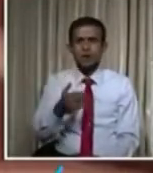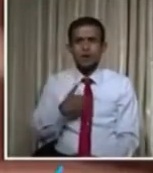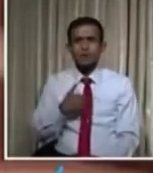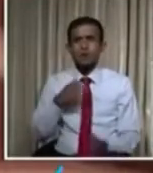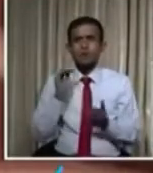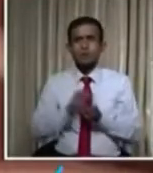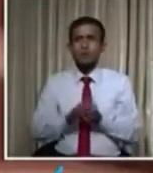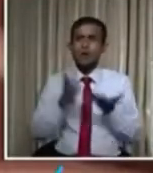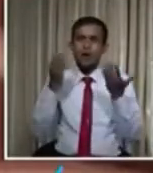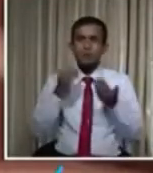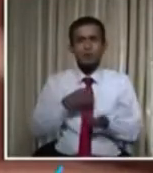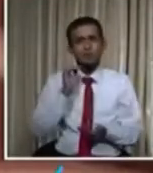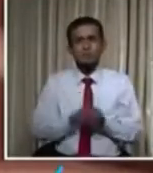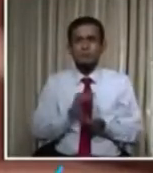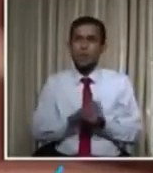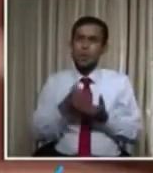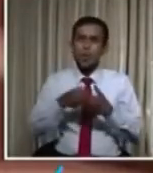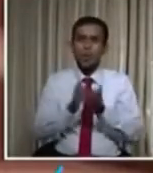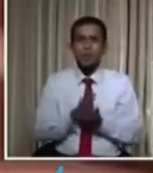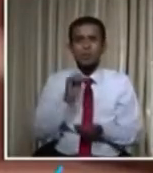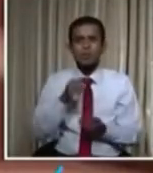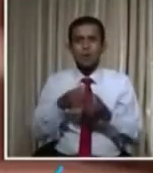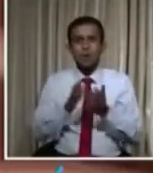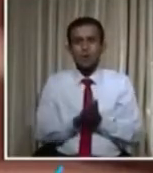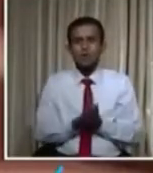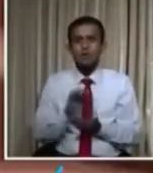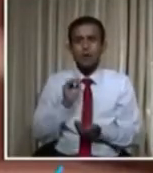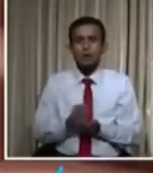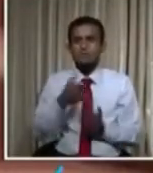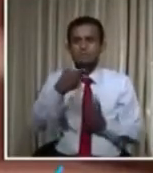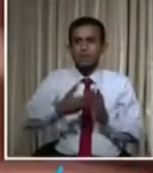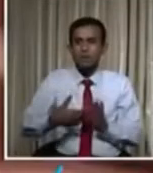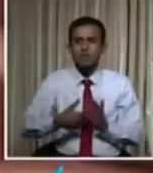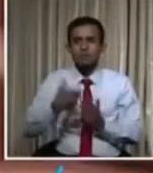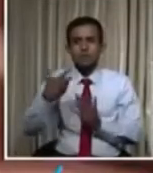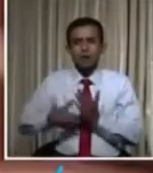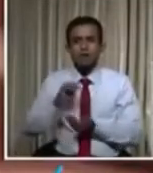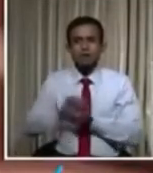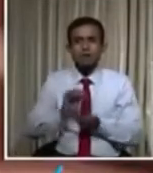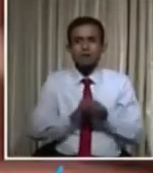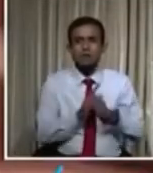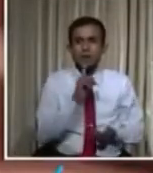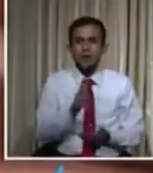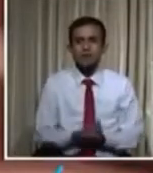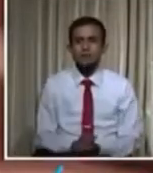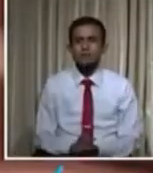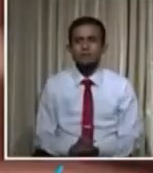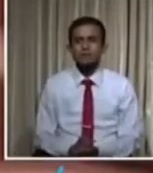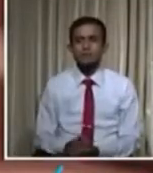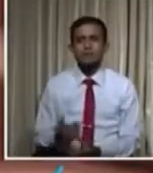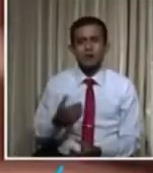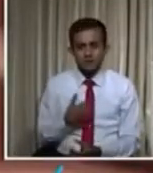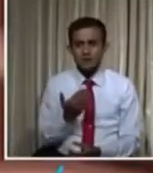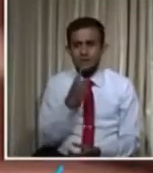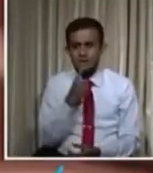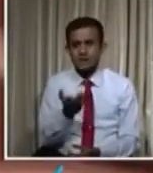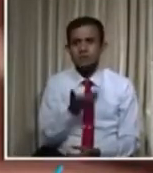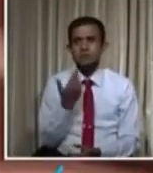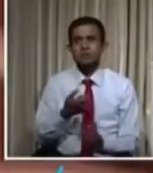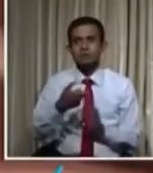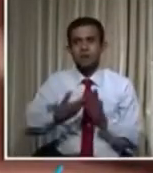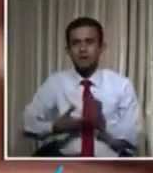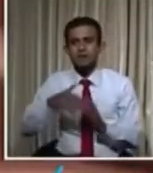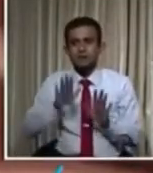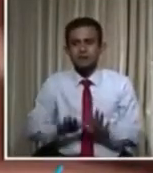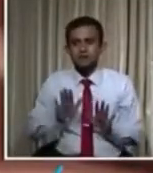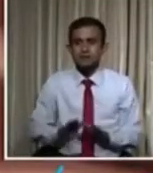බඩු තියෙනවා මං ගාව බඩු තියෙනවා මං ගාව ඔක්කොම තියෙනවා ඔක්කොරන්නේම තියෙනවා මං ගාව වර්තා තියෙනවා මං ගාව වර්තා තියෙනවා. ඉතින් අපිට කියන්න පුළුවන් වර්තා තියෙනවා එහෙමයි